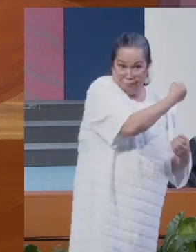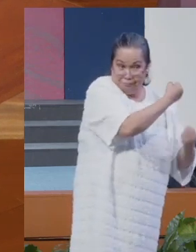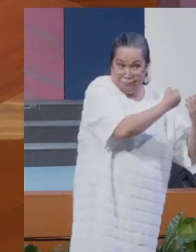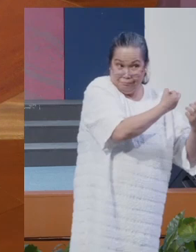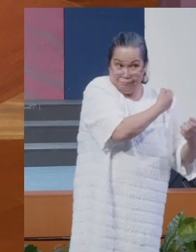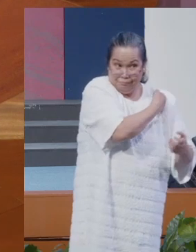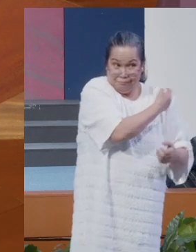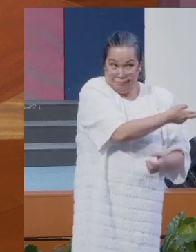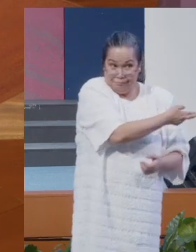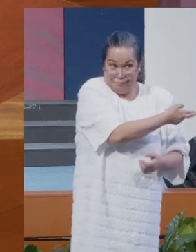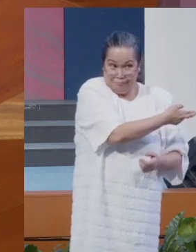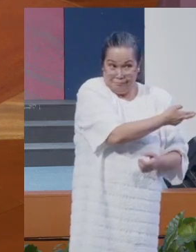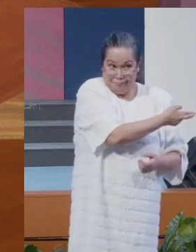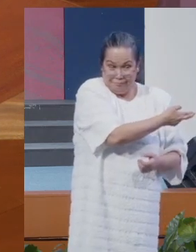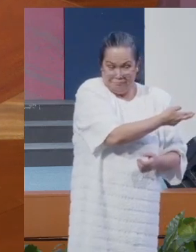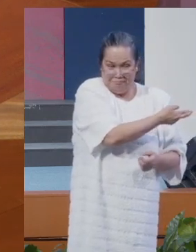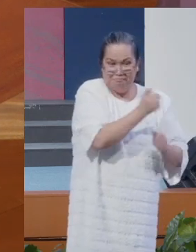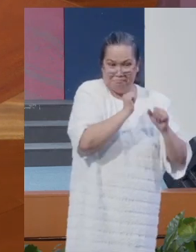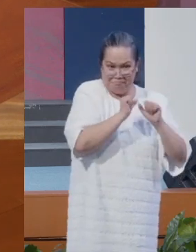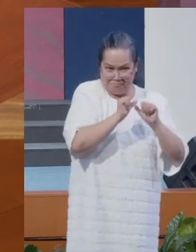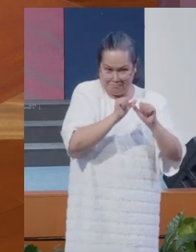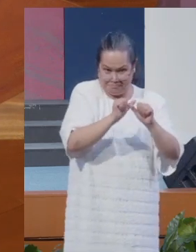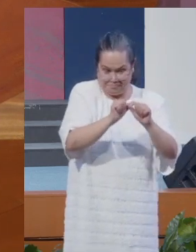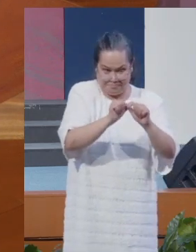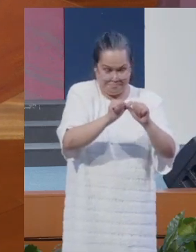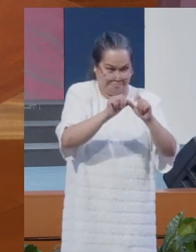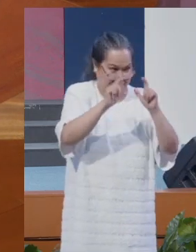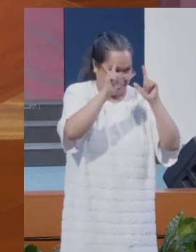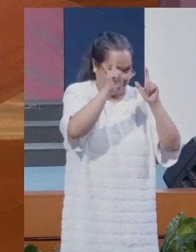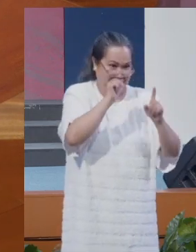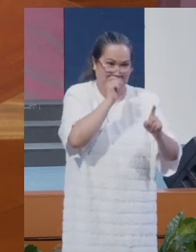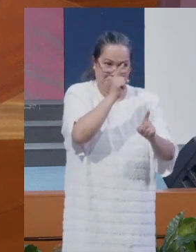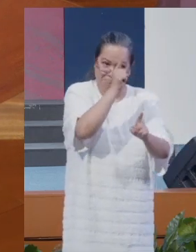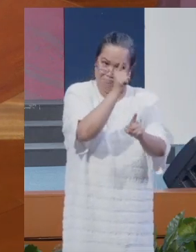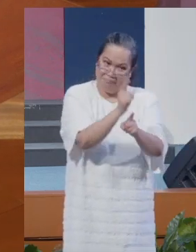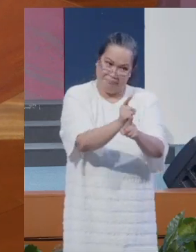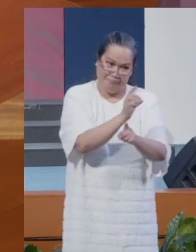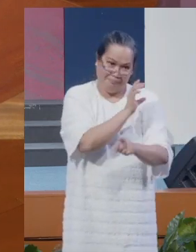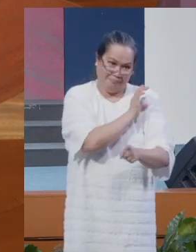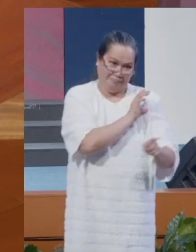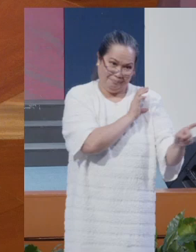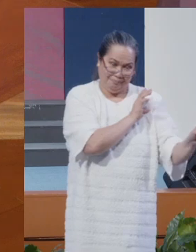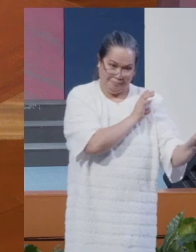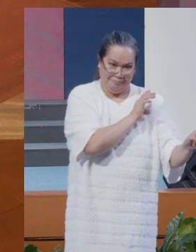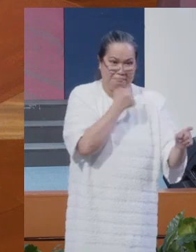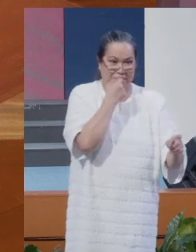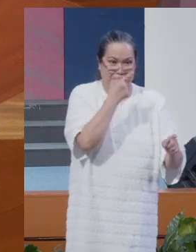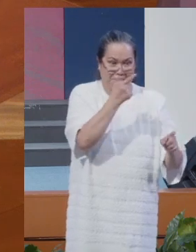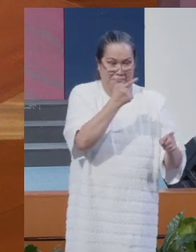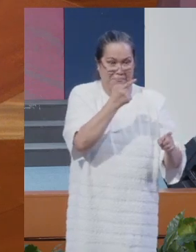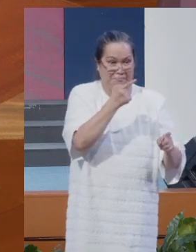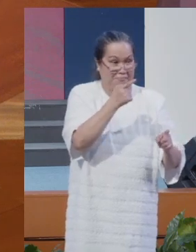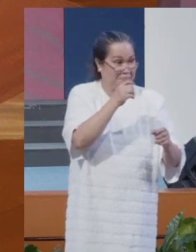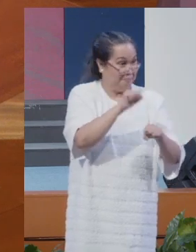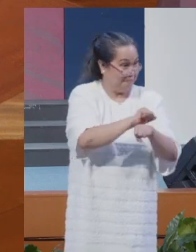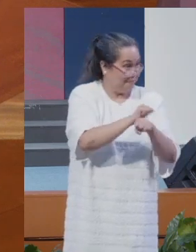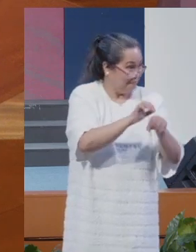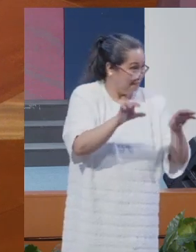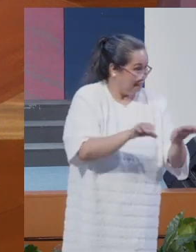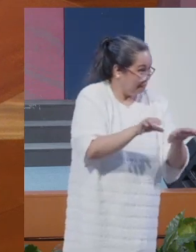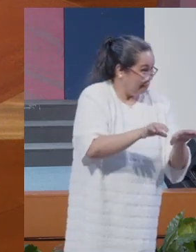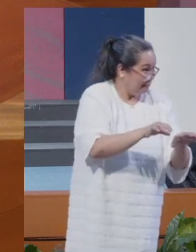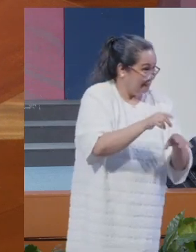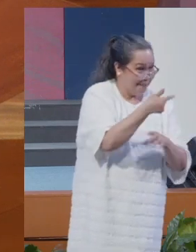relihiyon, ay patuloy na magpapakita ng di matuwid na pag-uugali. Yung tinatawag na works of the flesh, nasa